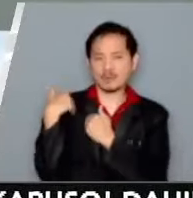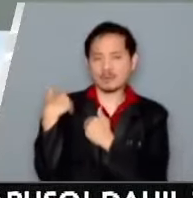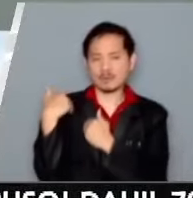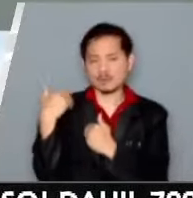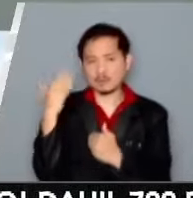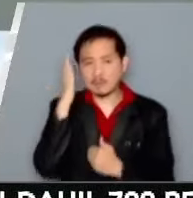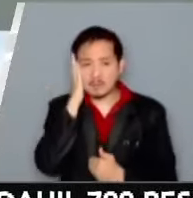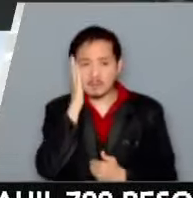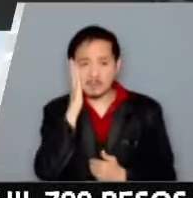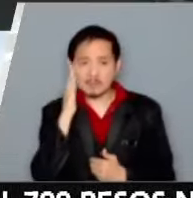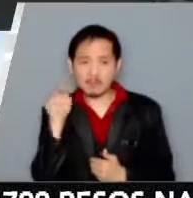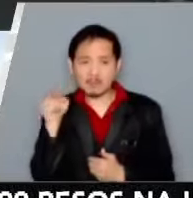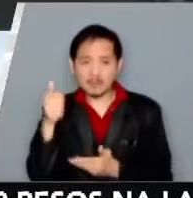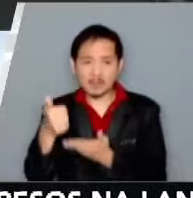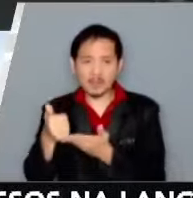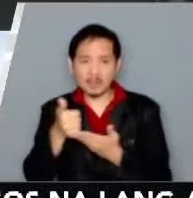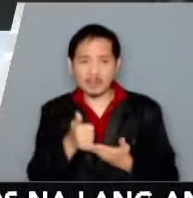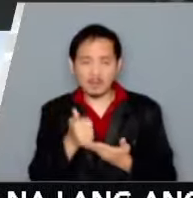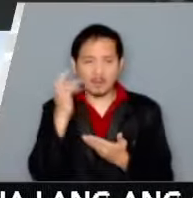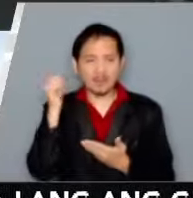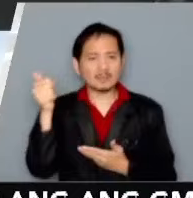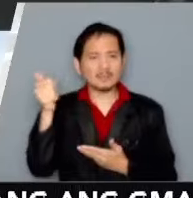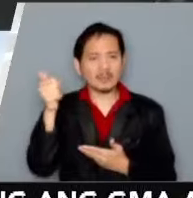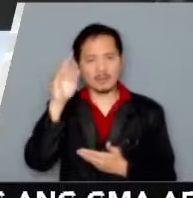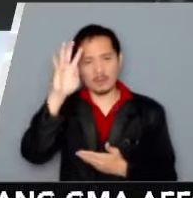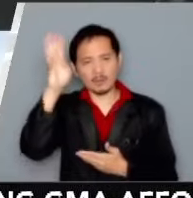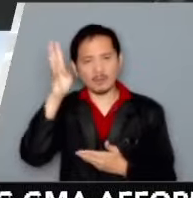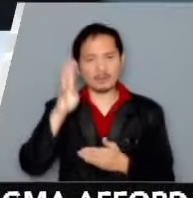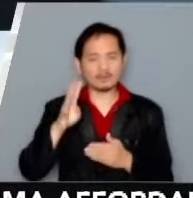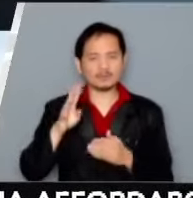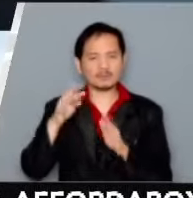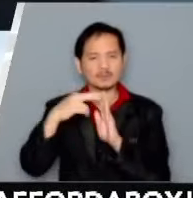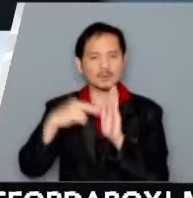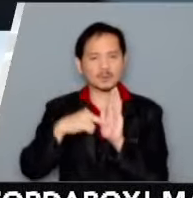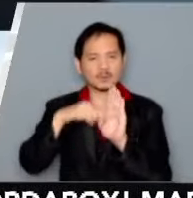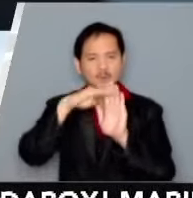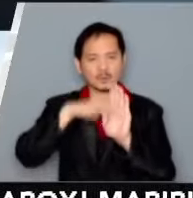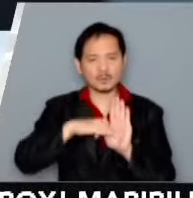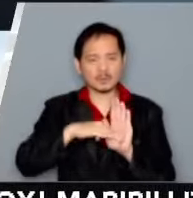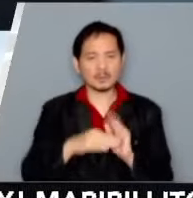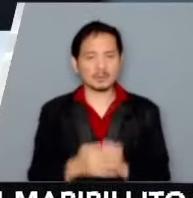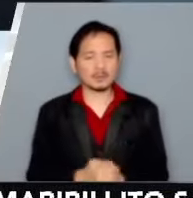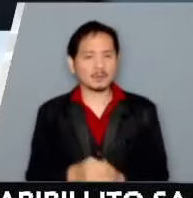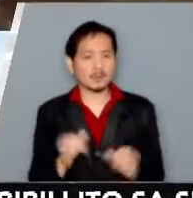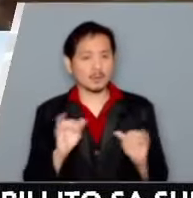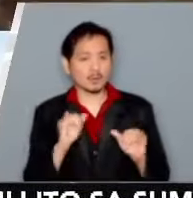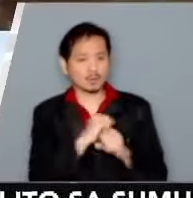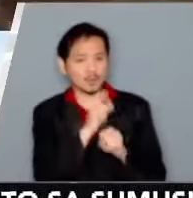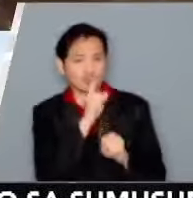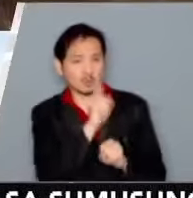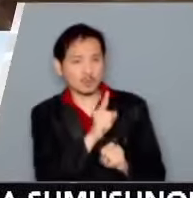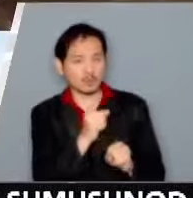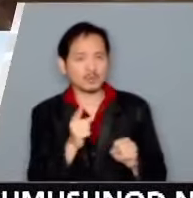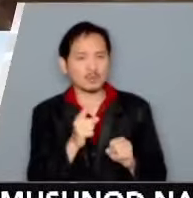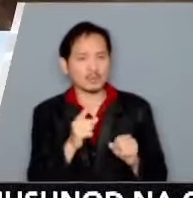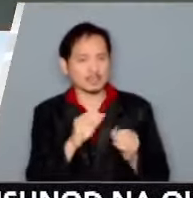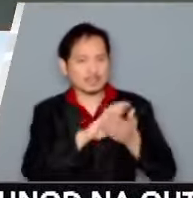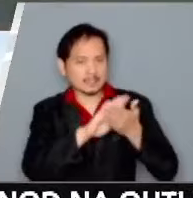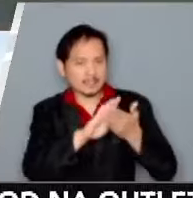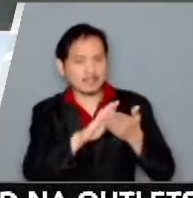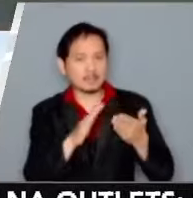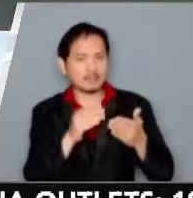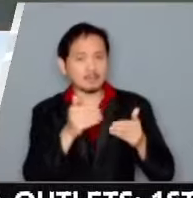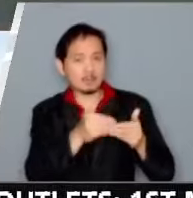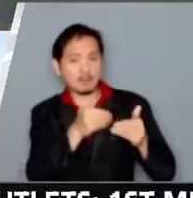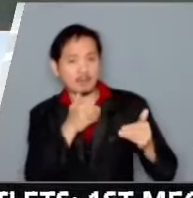ang mag-craft ng guidelines. Sinabi ni ASIC Mendoza na nais silang makasiguro na walang masasabi ang publiko bago tanggapin ang donasyon. In